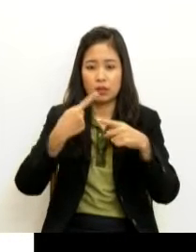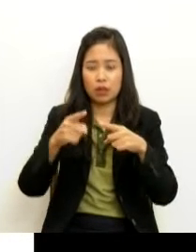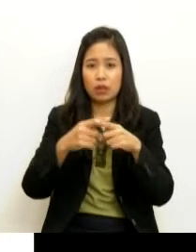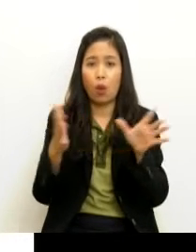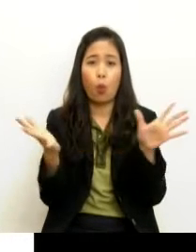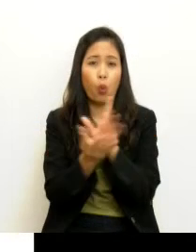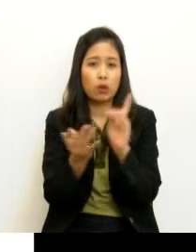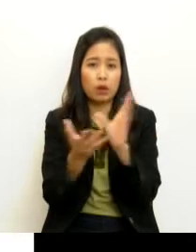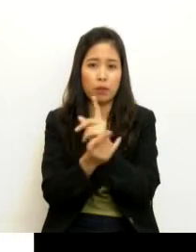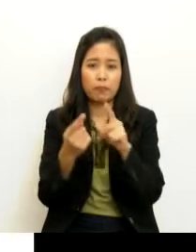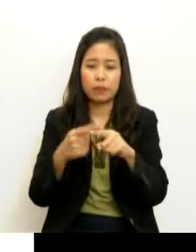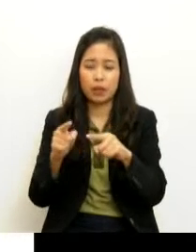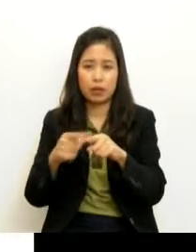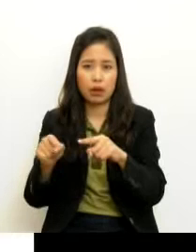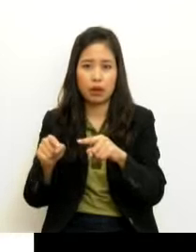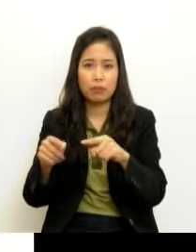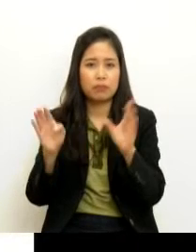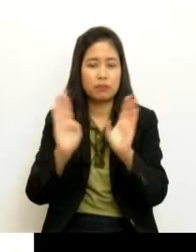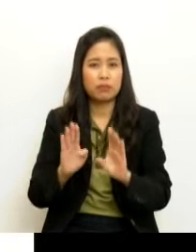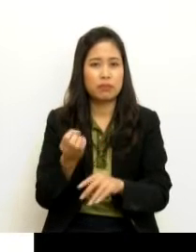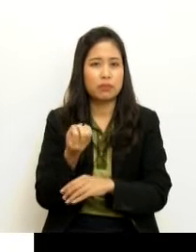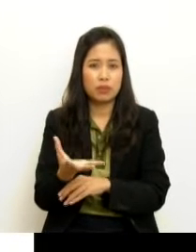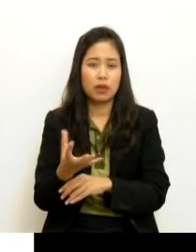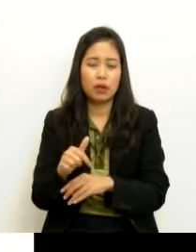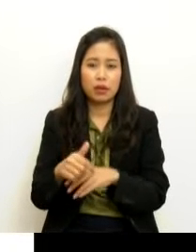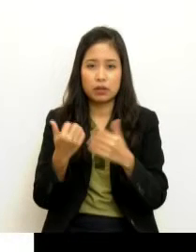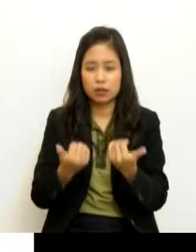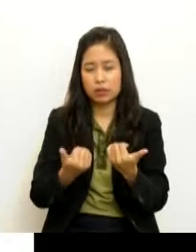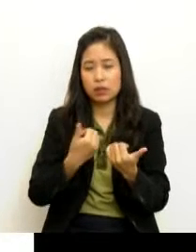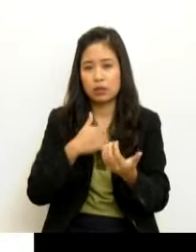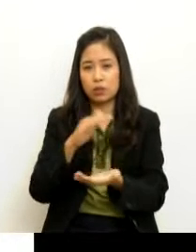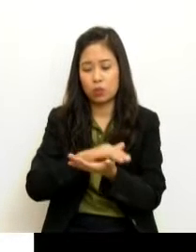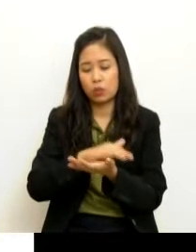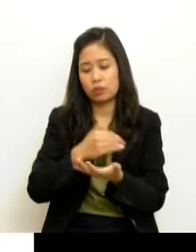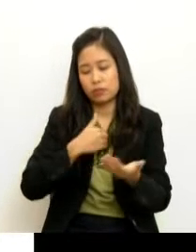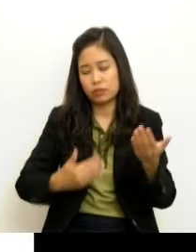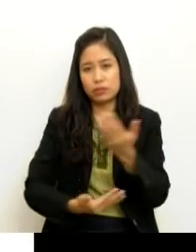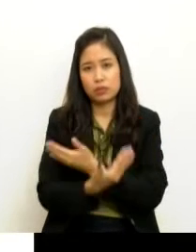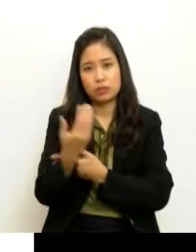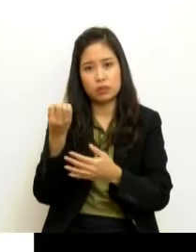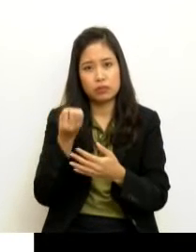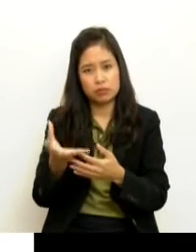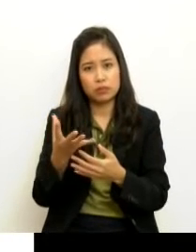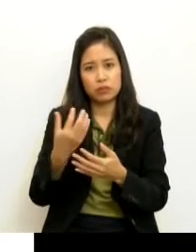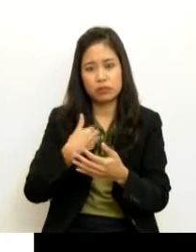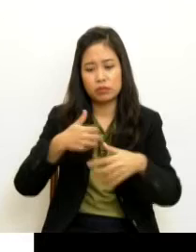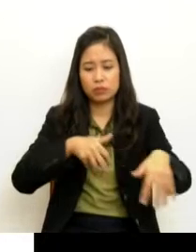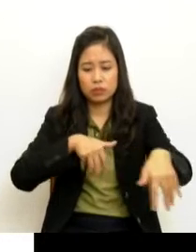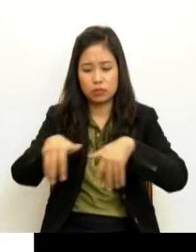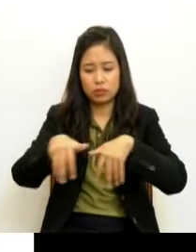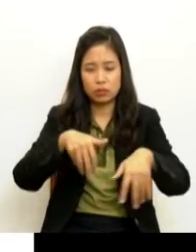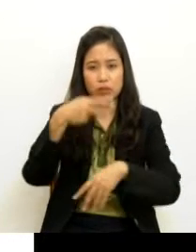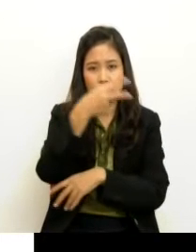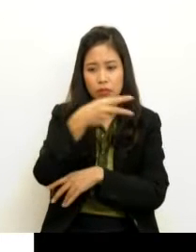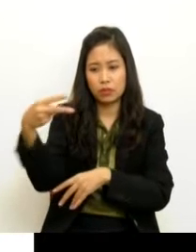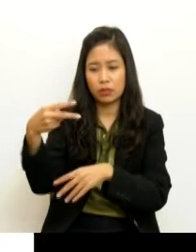าหรือเรียกว่าเป็นโรงเรียนเป็นชุมชนนานาชาติที่มีหลากหลายในเรื่องภาษาและวัฒน